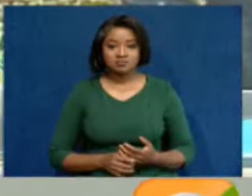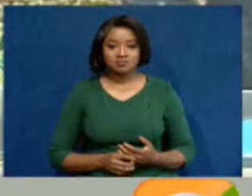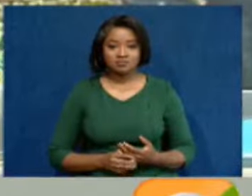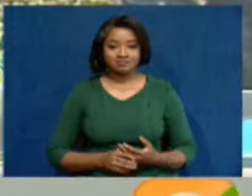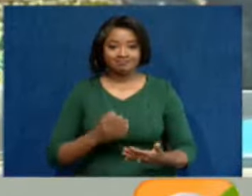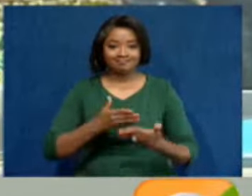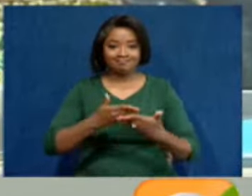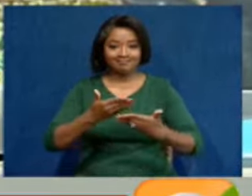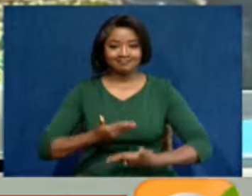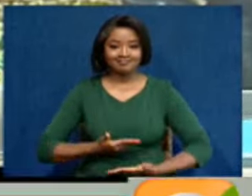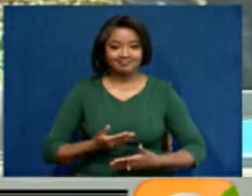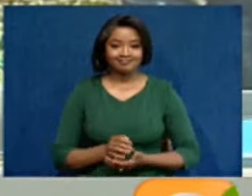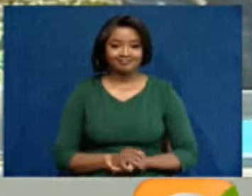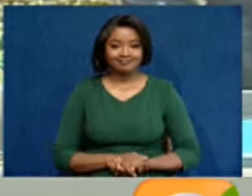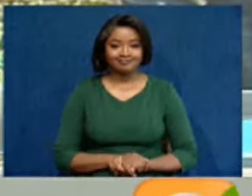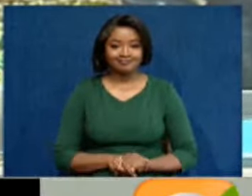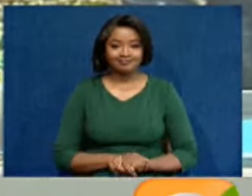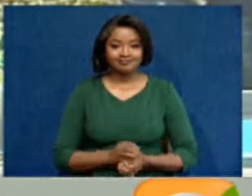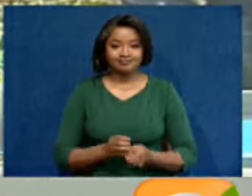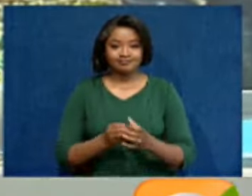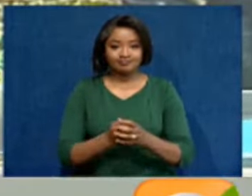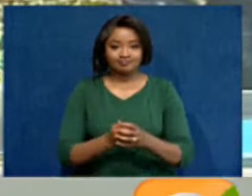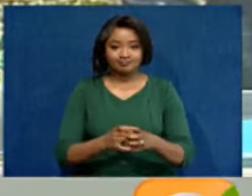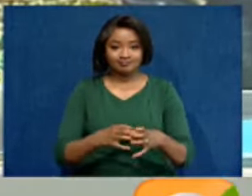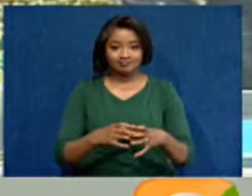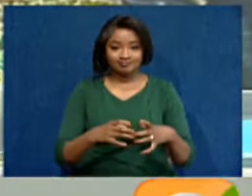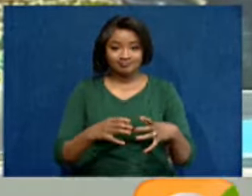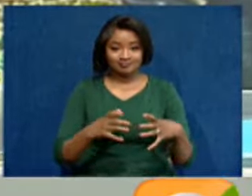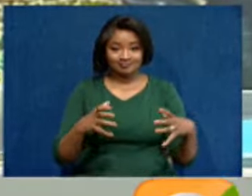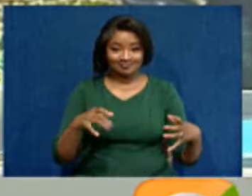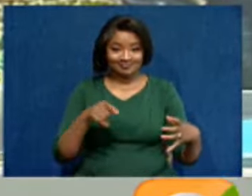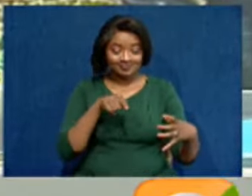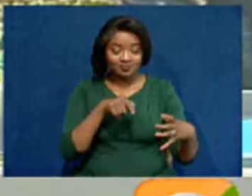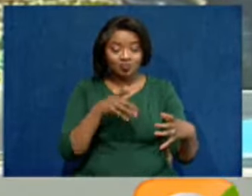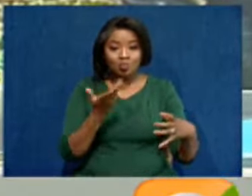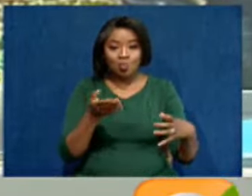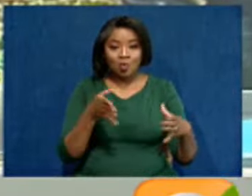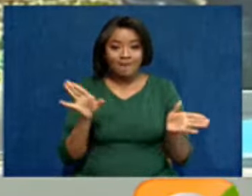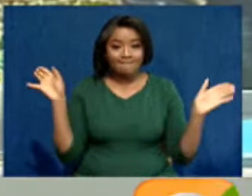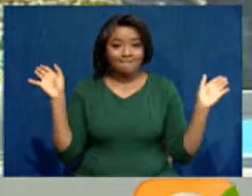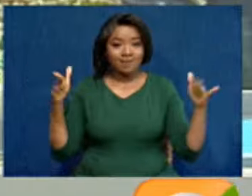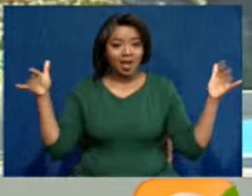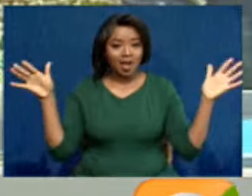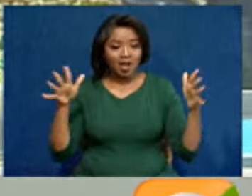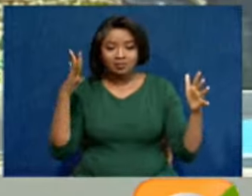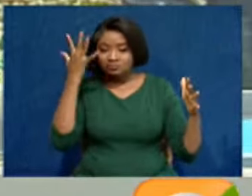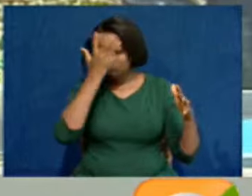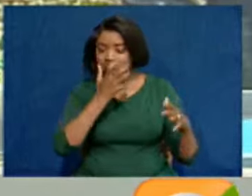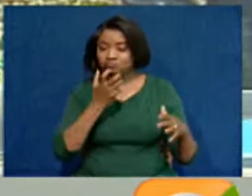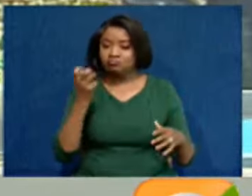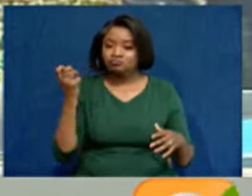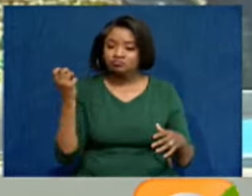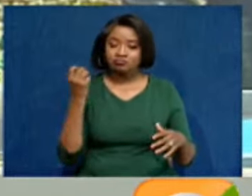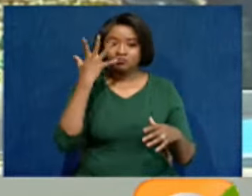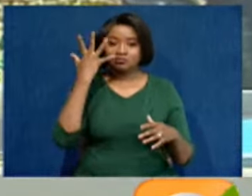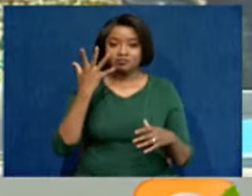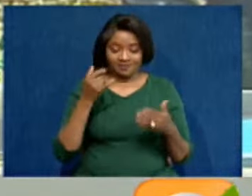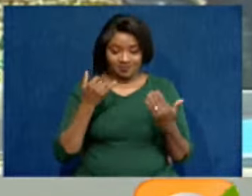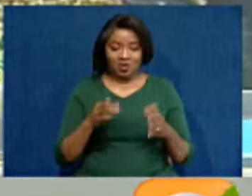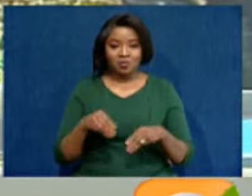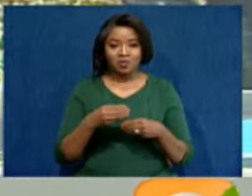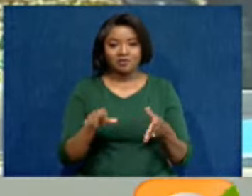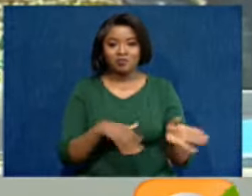Karibu tena. Kuongezeka kwa umaarufu wa ndege wa mapambo nchini kumewapa wafugaji wa ndege fursa mpya ya kufuga ndege hawa wa